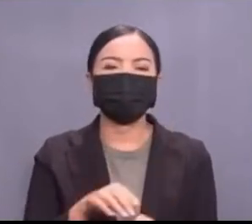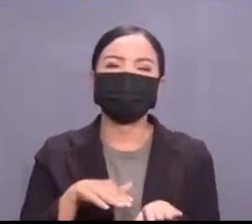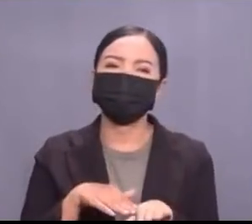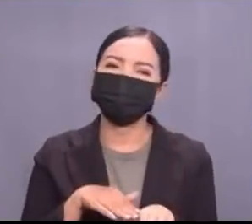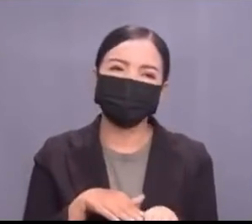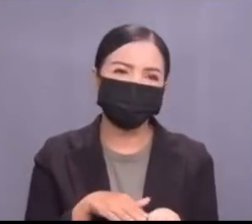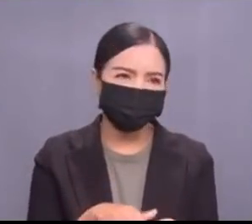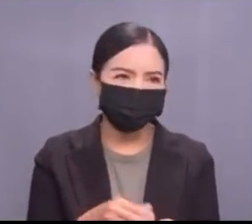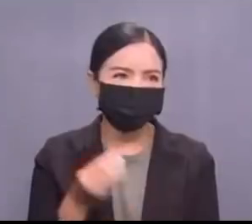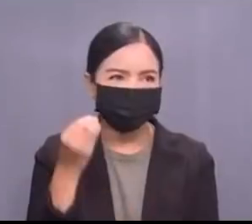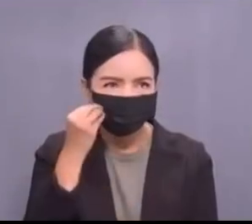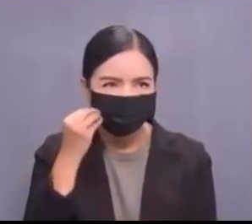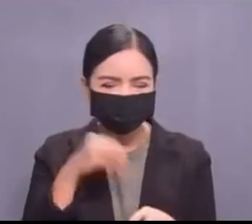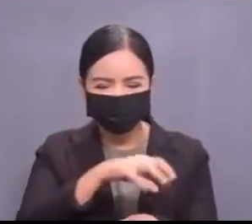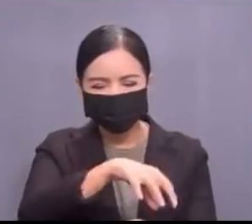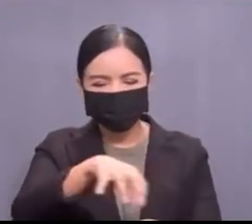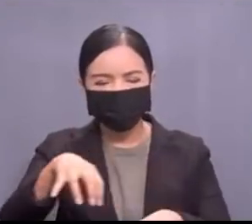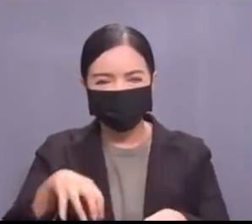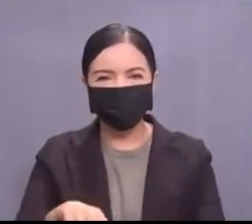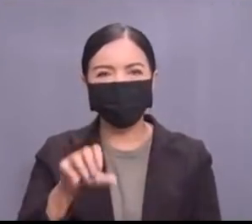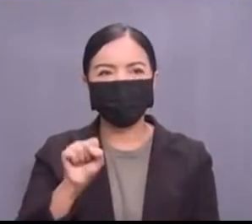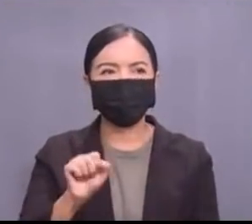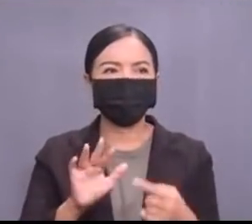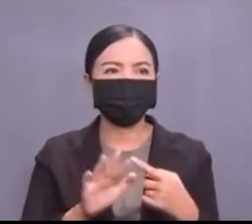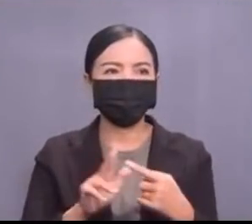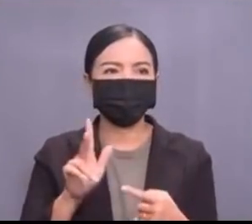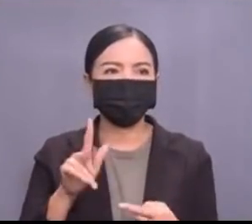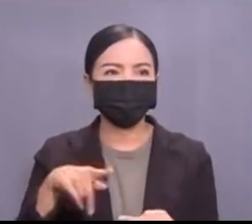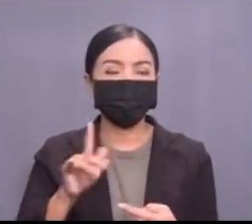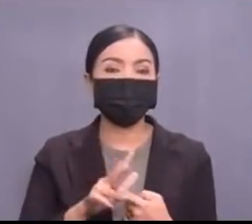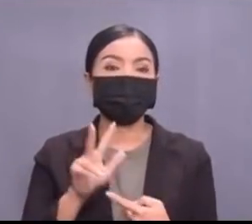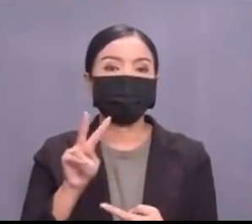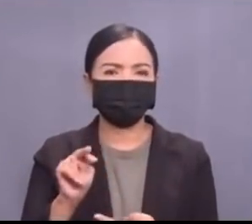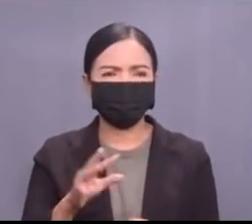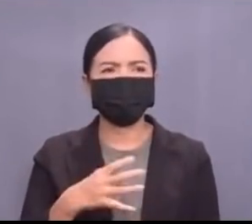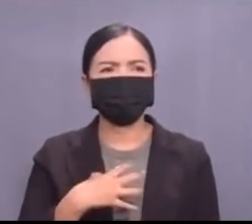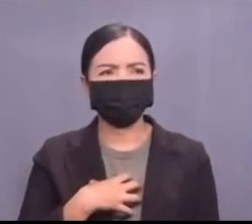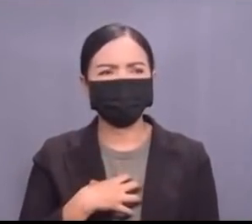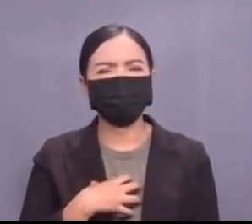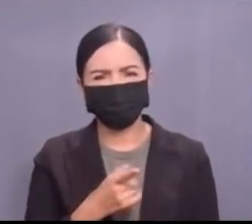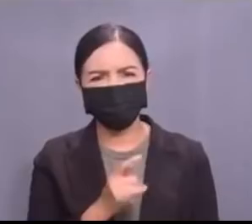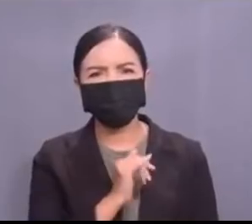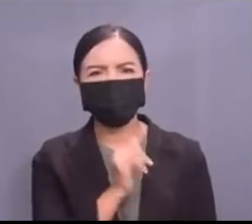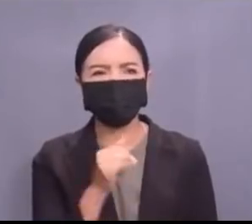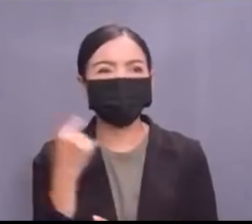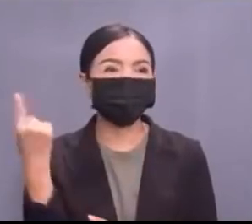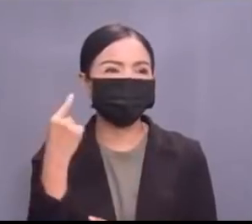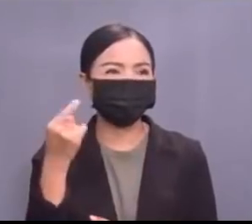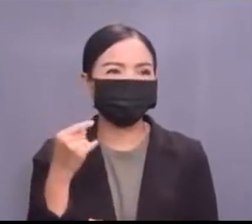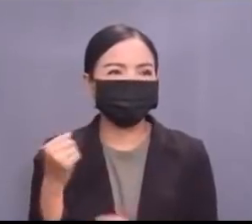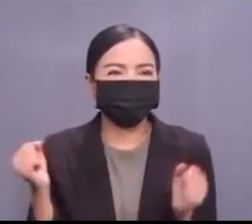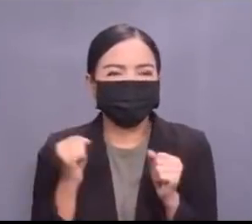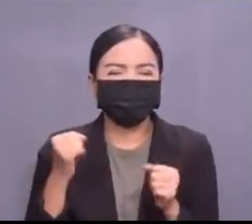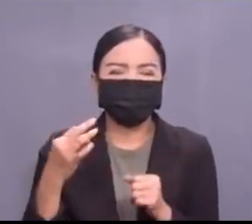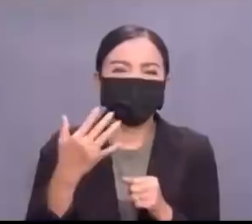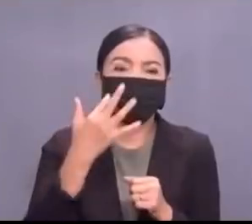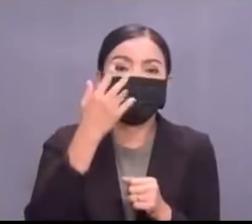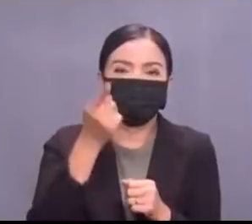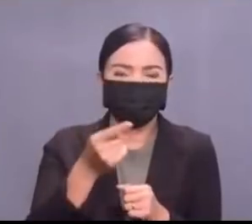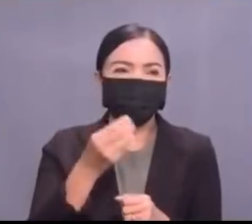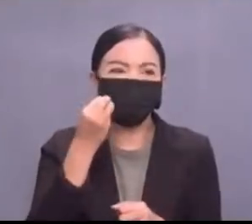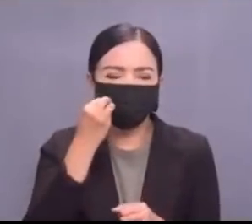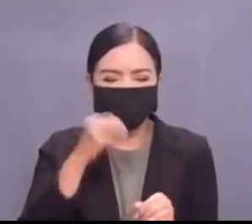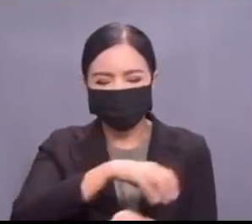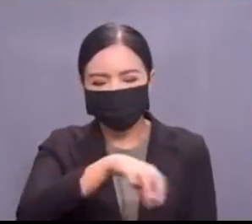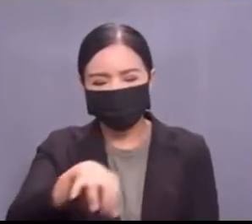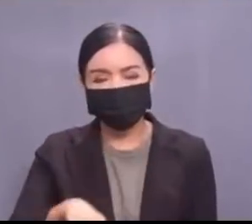ดที่หมู่บ้านสปันจังหวัดน่านแหมก็หยุดยาวเบอร์นี้คนก็อยากจะไปเอาลมหนาวปะทะหน้าปะทะตากันนะคะที่หมู่บ้าน